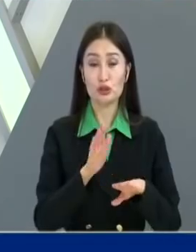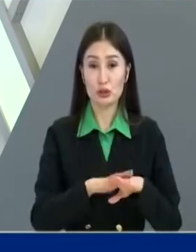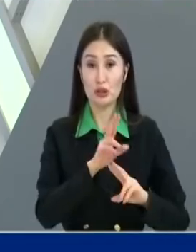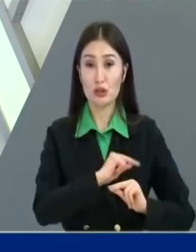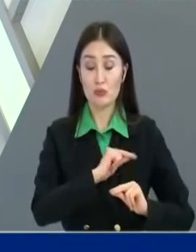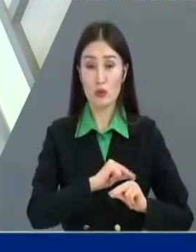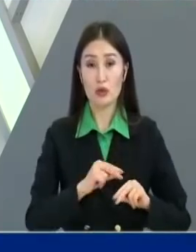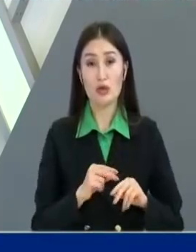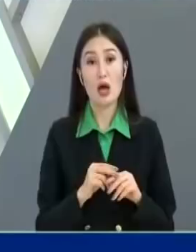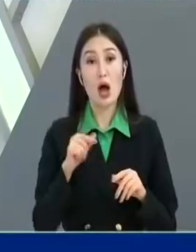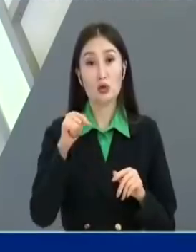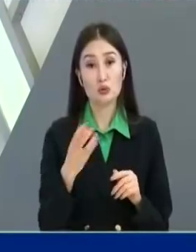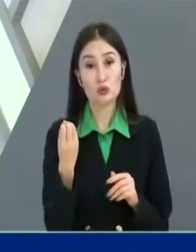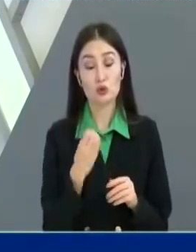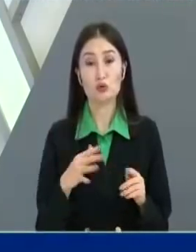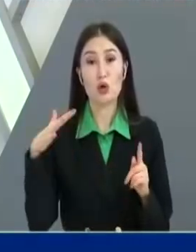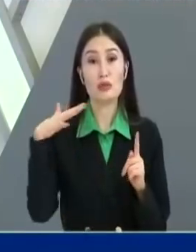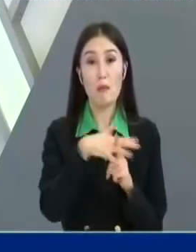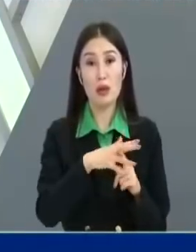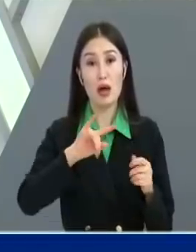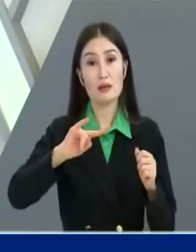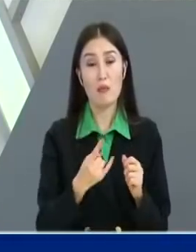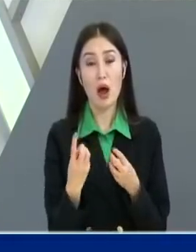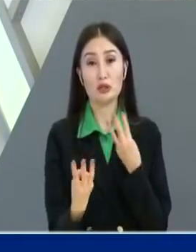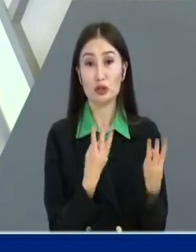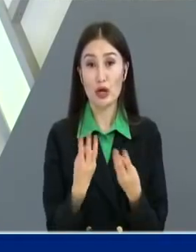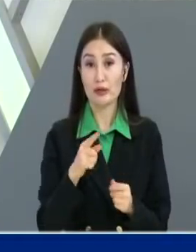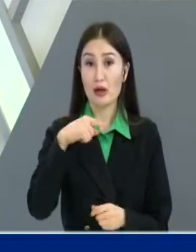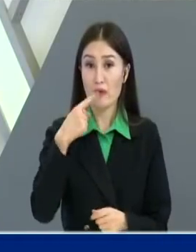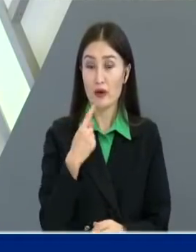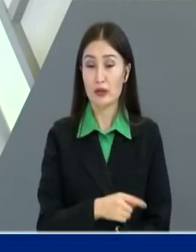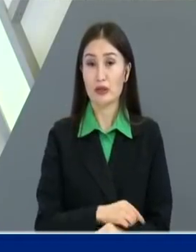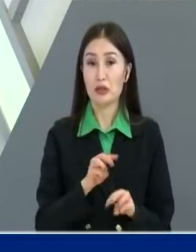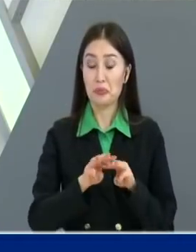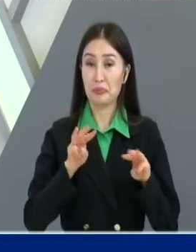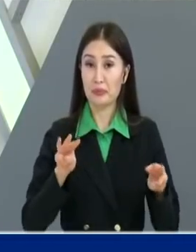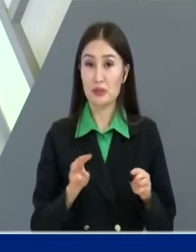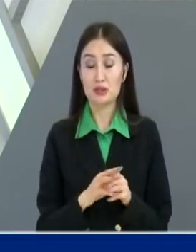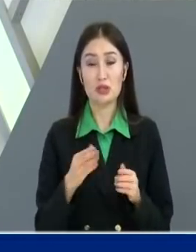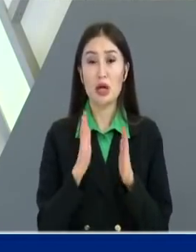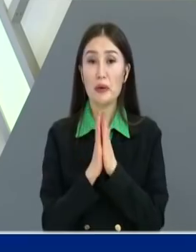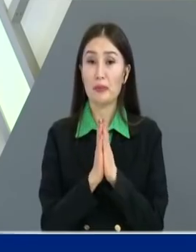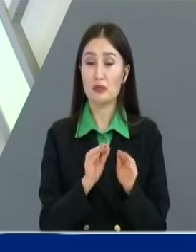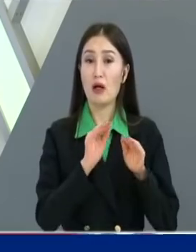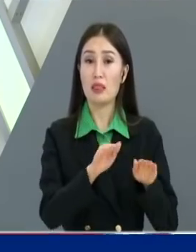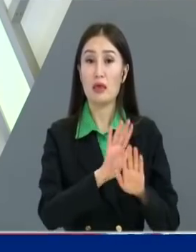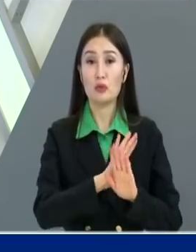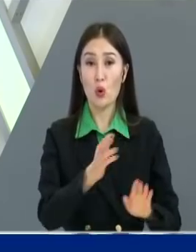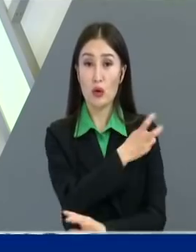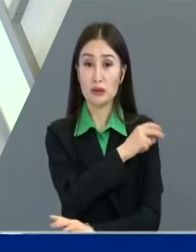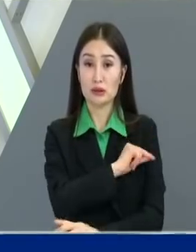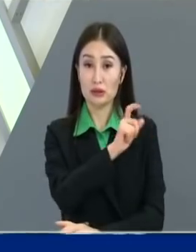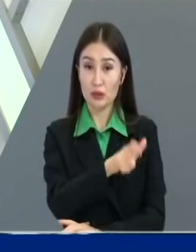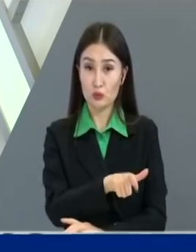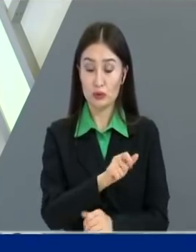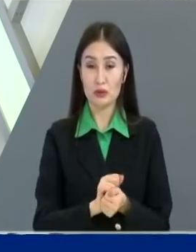с транспортом. А тут еще нападают, ломают и сжигают, говорит Абдикаримов и призвал граждан не трогать сотрудников и имущество. Что